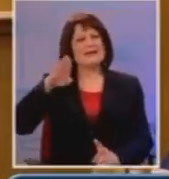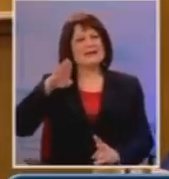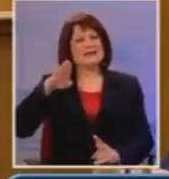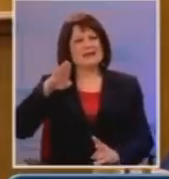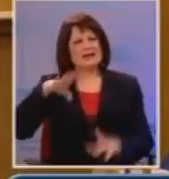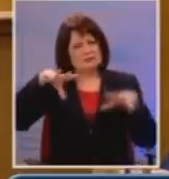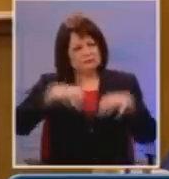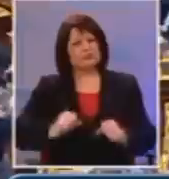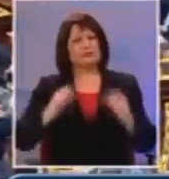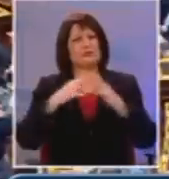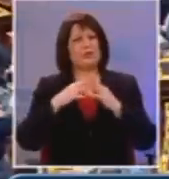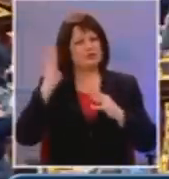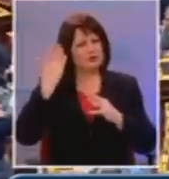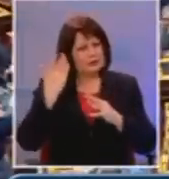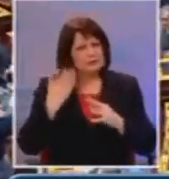και κατοχή.